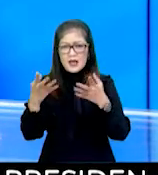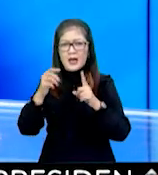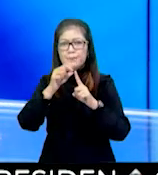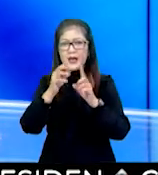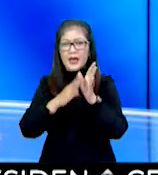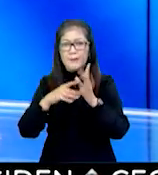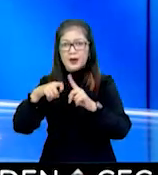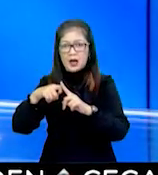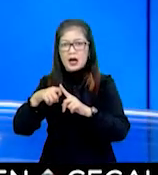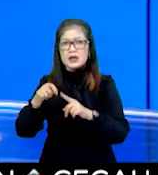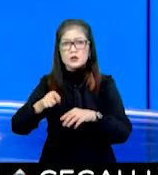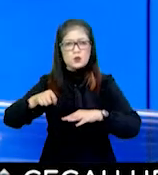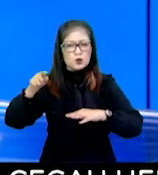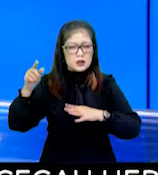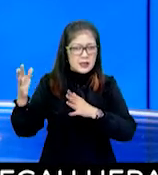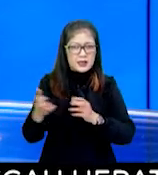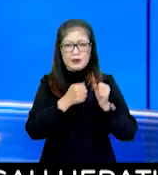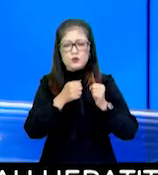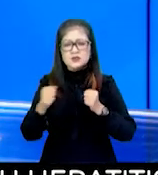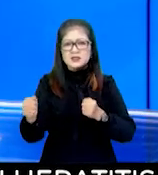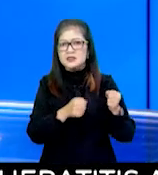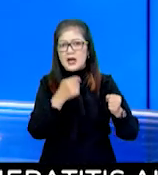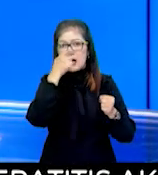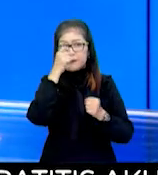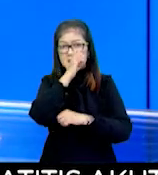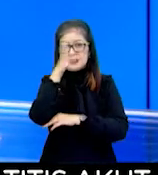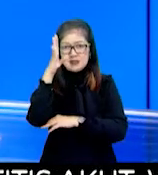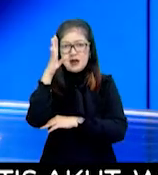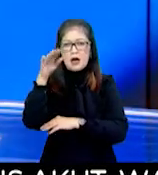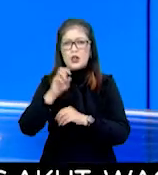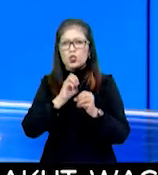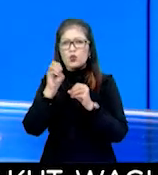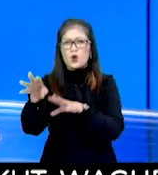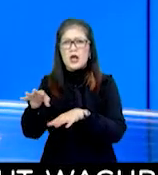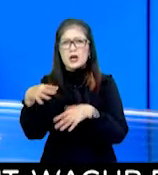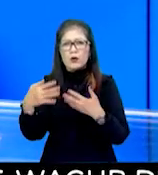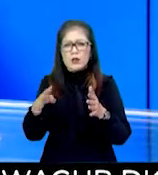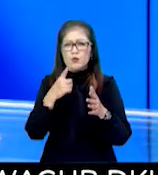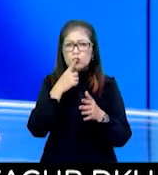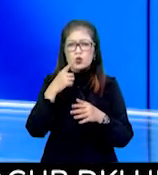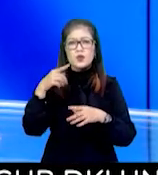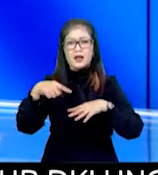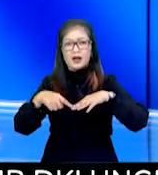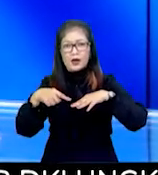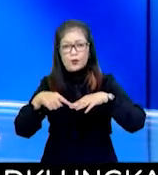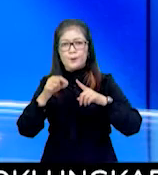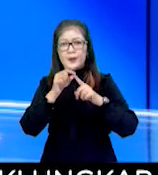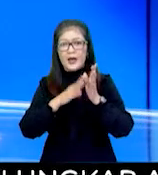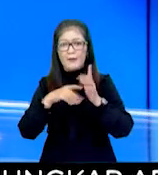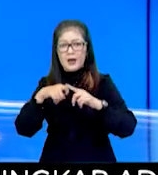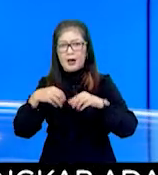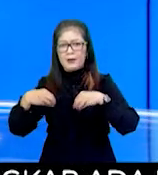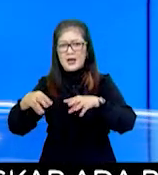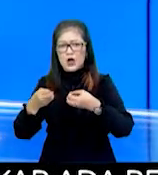ke sebuah pasar hewan pada Kamis pagi. Mencegah penularan penyakit mulut dan kuku, petugas melarang pedagang memperjualbelikan